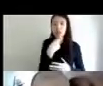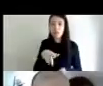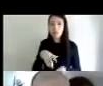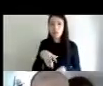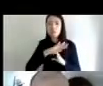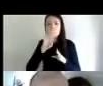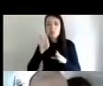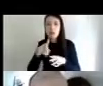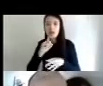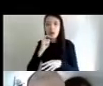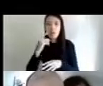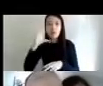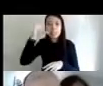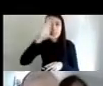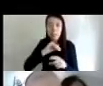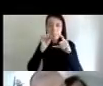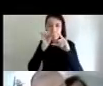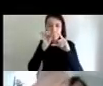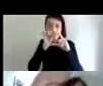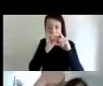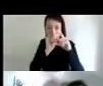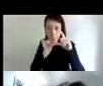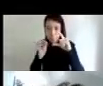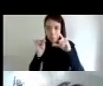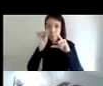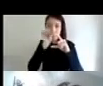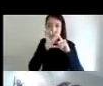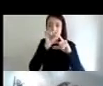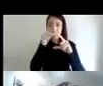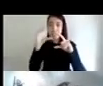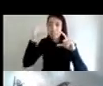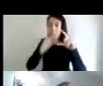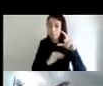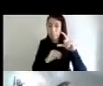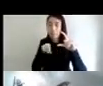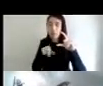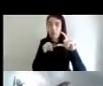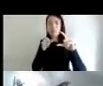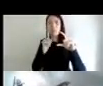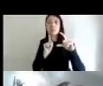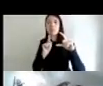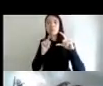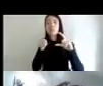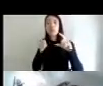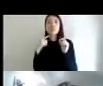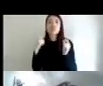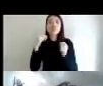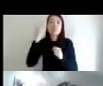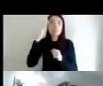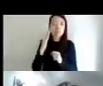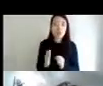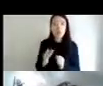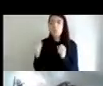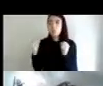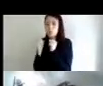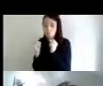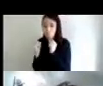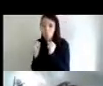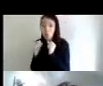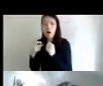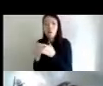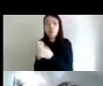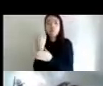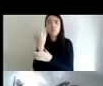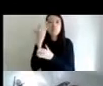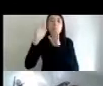圈嘅呢啲部分咧，就係、是。佢窄啲噶嘛，咁就係秋天同冬天咧，佢生長慢啲嘅速度，